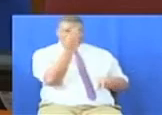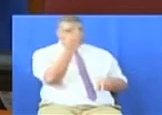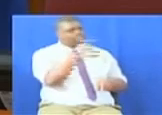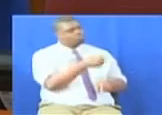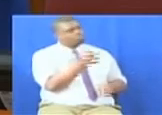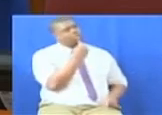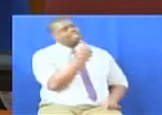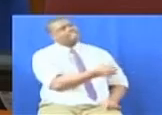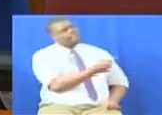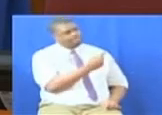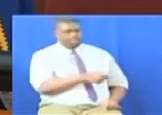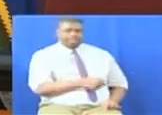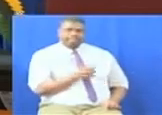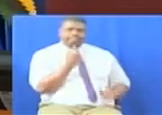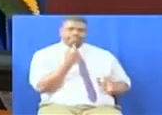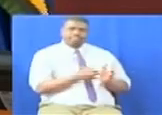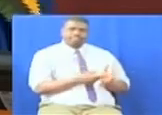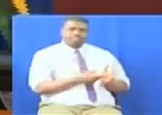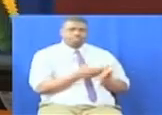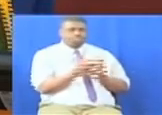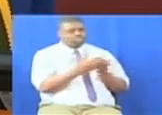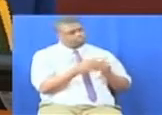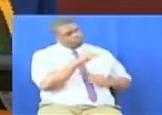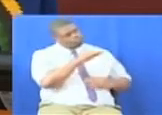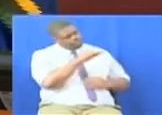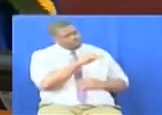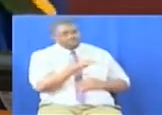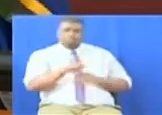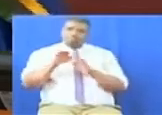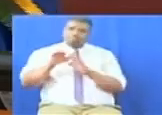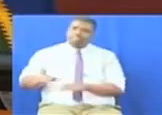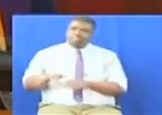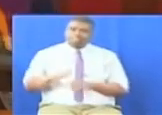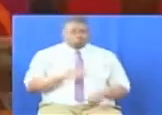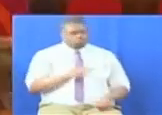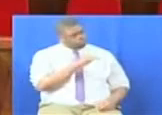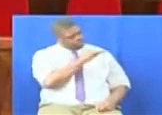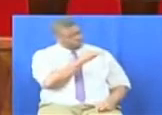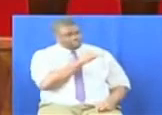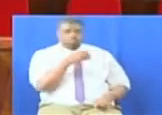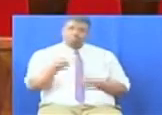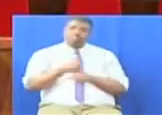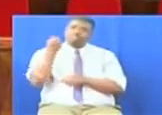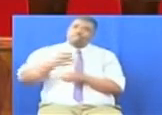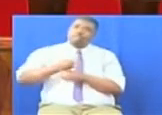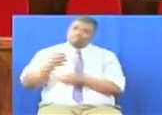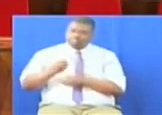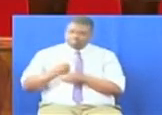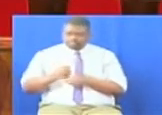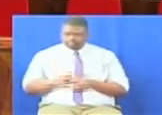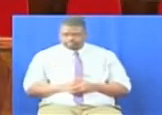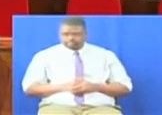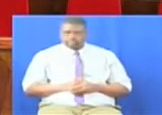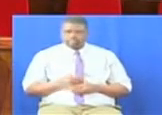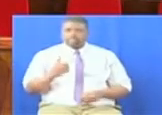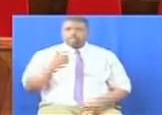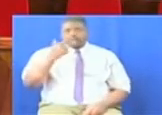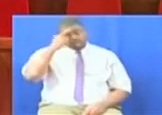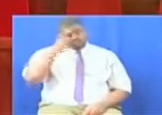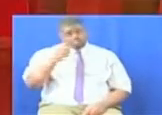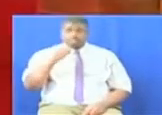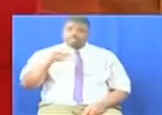waseme, kama kuna pati ya upelelezi basi wabakize hiyo pati ya upelelezi waifanyie kazi. Kwa mimi naamini